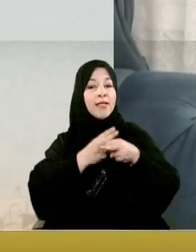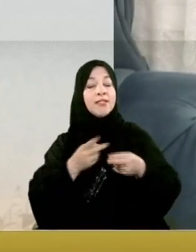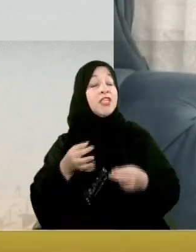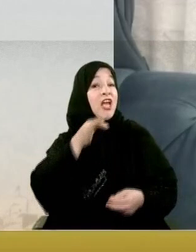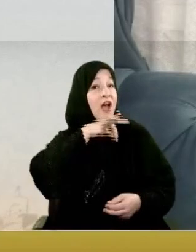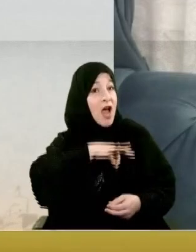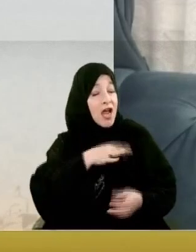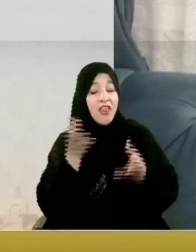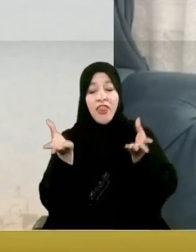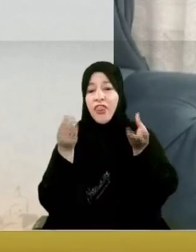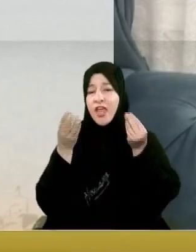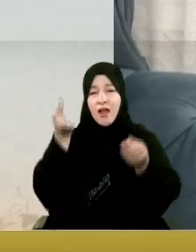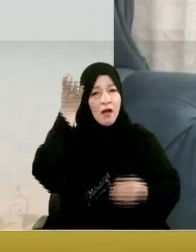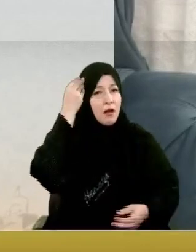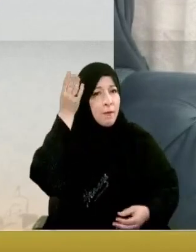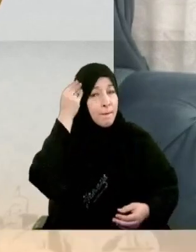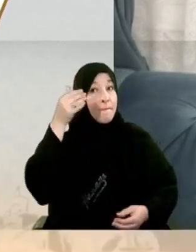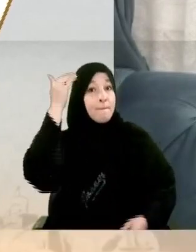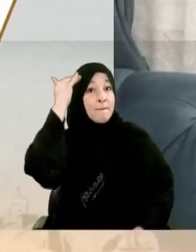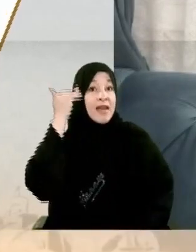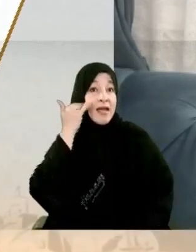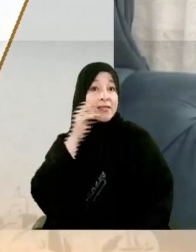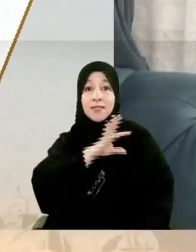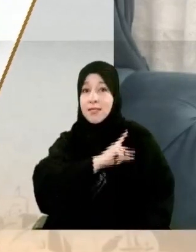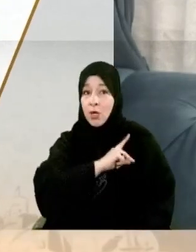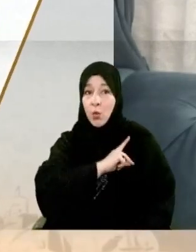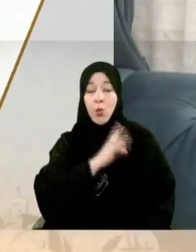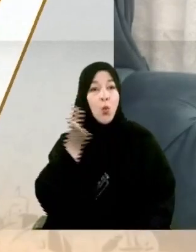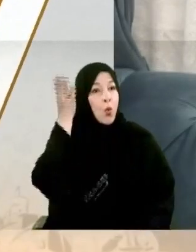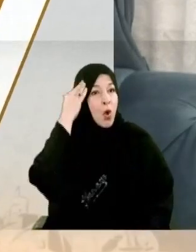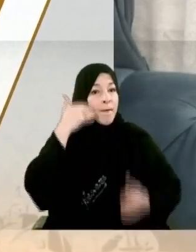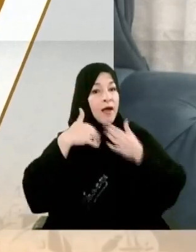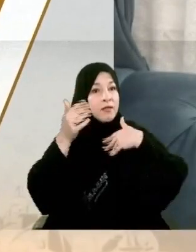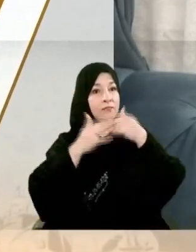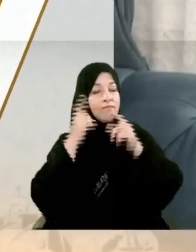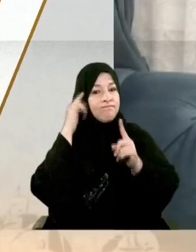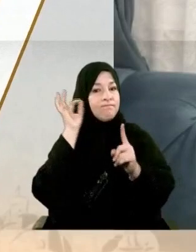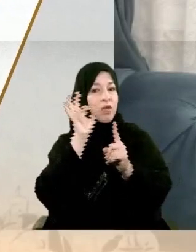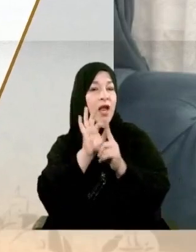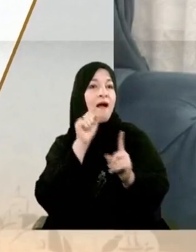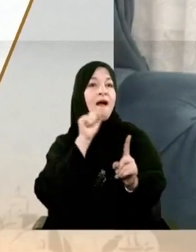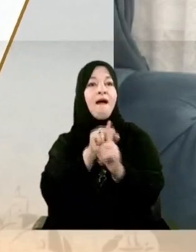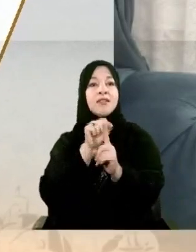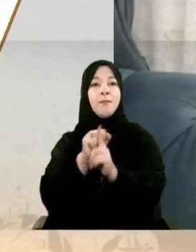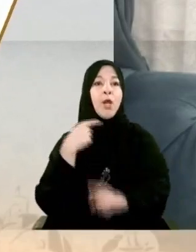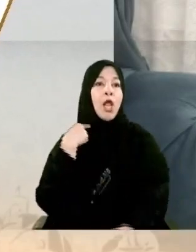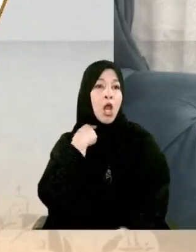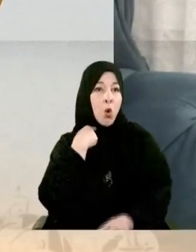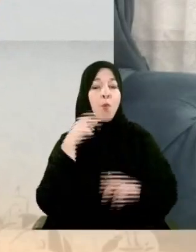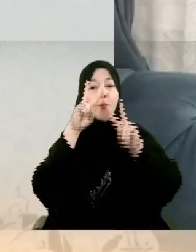تكتسي أهمية بالغة في إعداد جيل من الطالبات الموهوبات والفائقات في المجالات العلمية، وأيضا